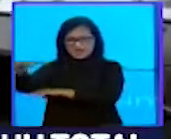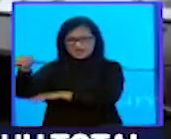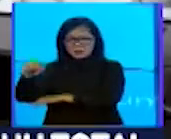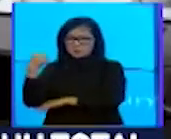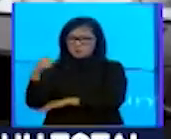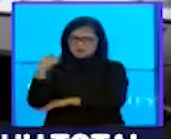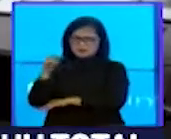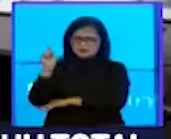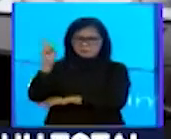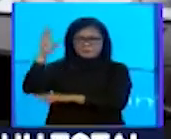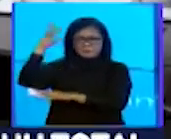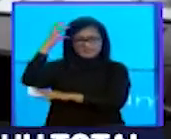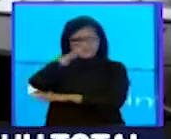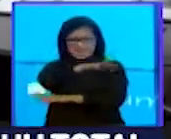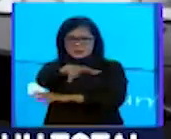menangani bencana banjir bandang.